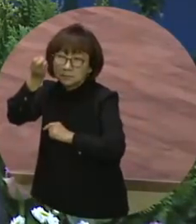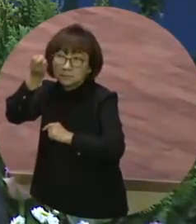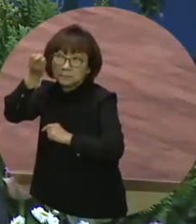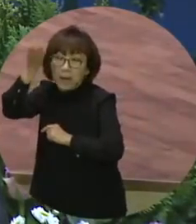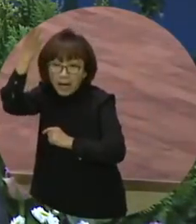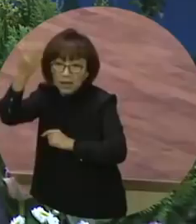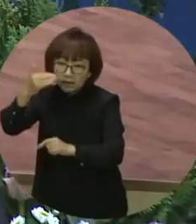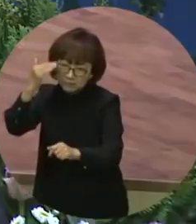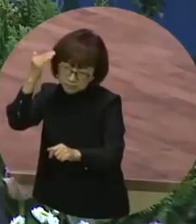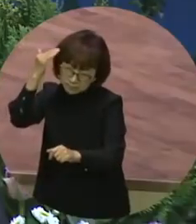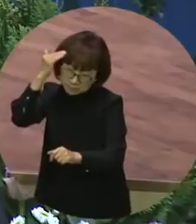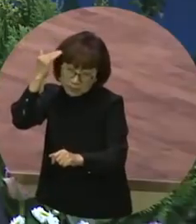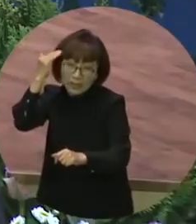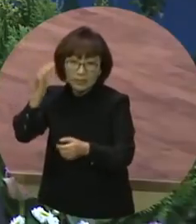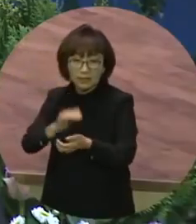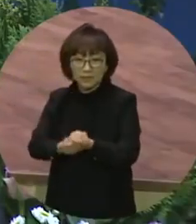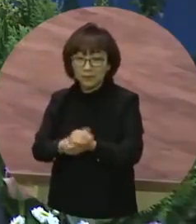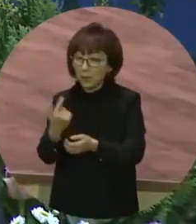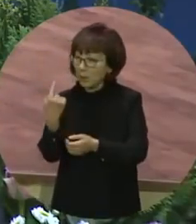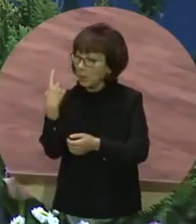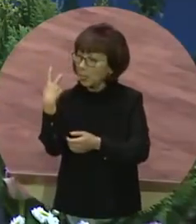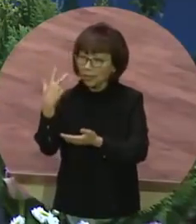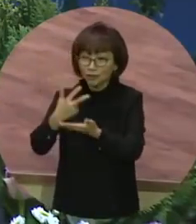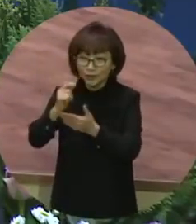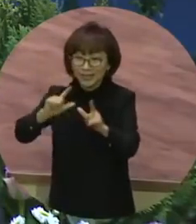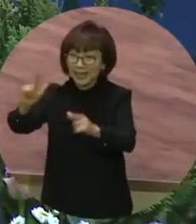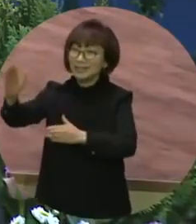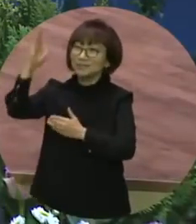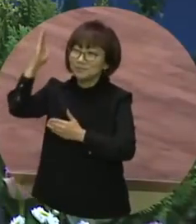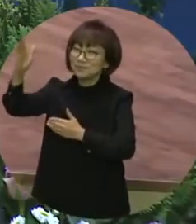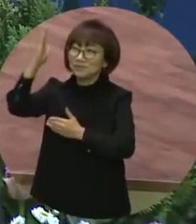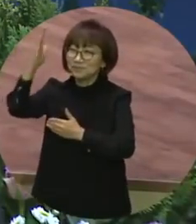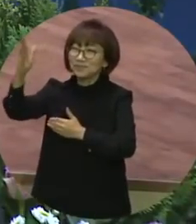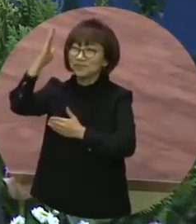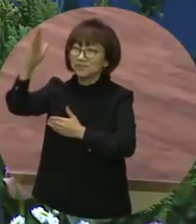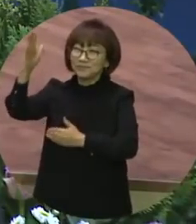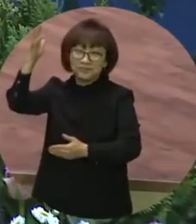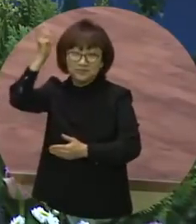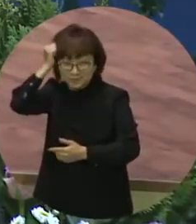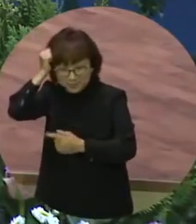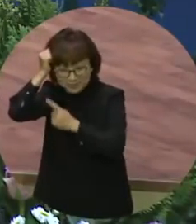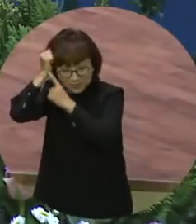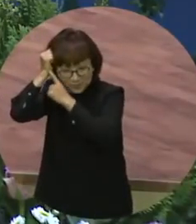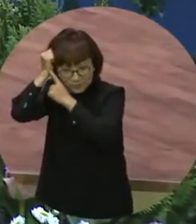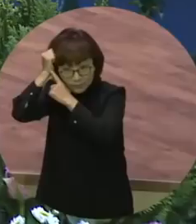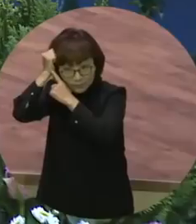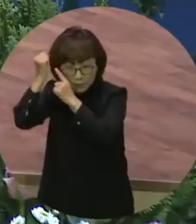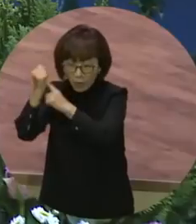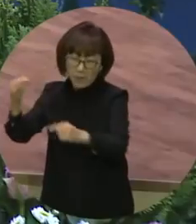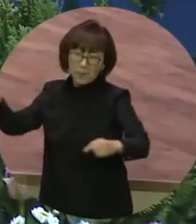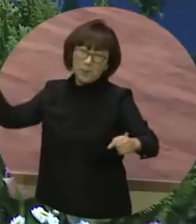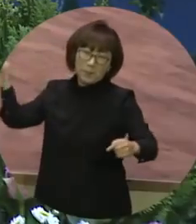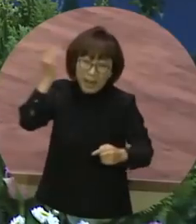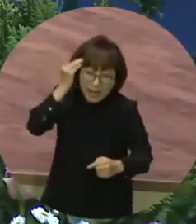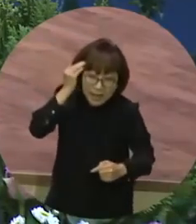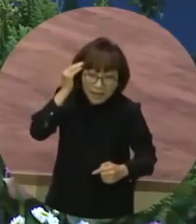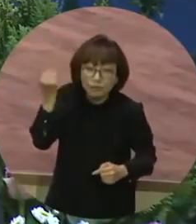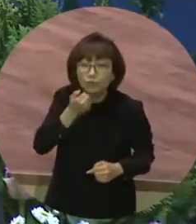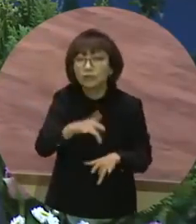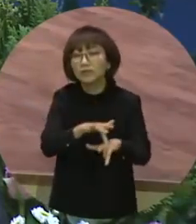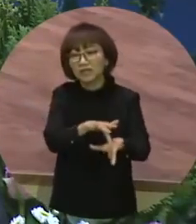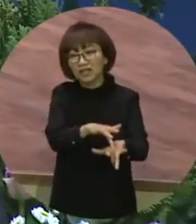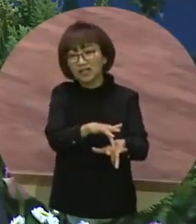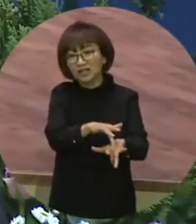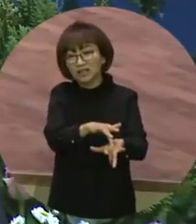기억 못하게 만들어요. 놓치게 만들어요. 자, 지난주 설교 제목이 뭐였어요? 야, 지금